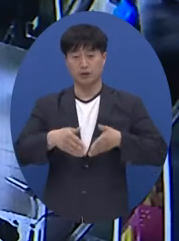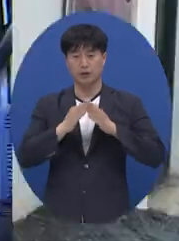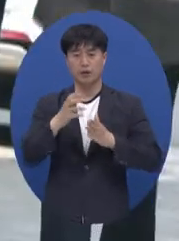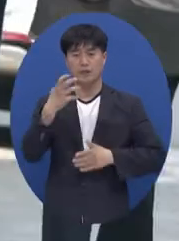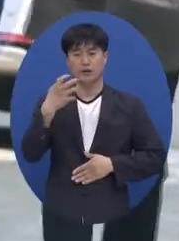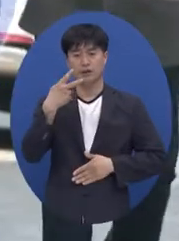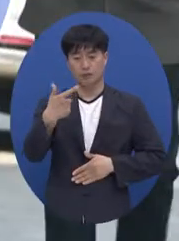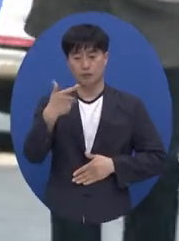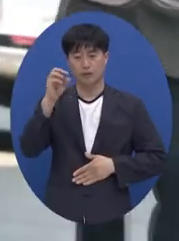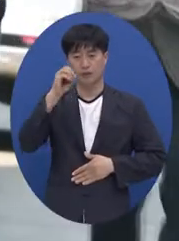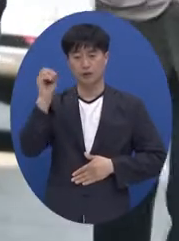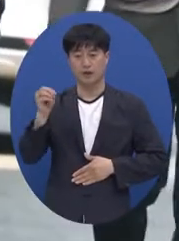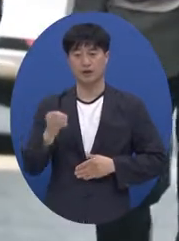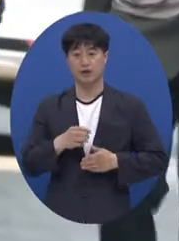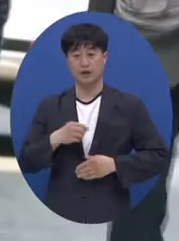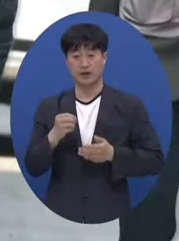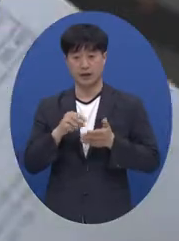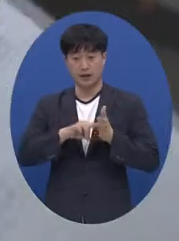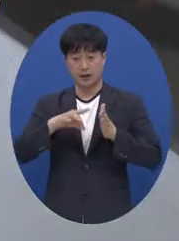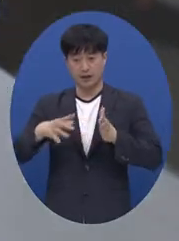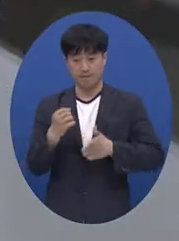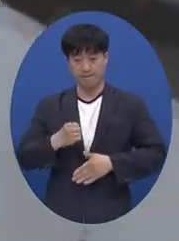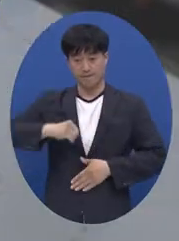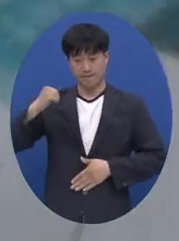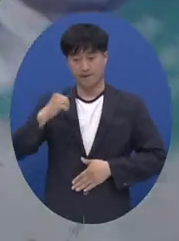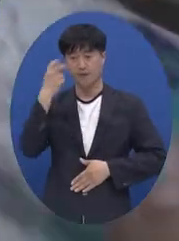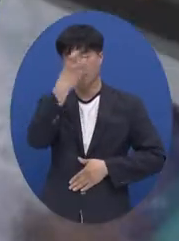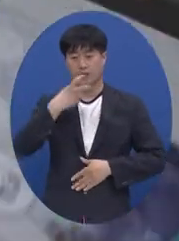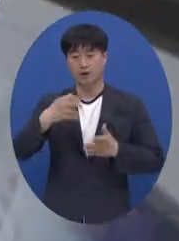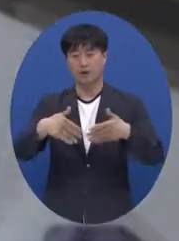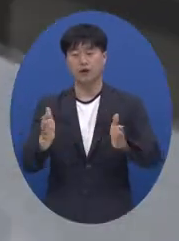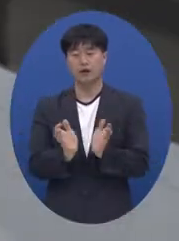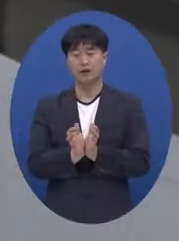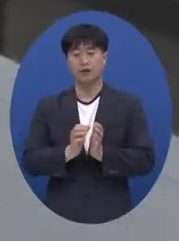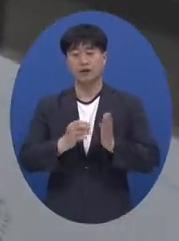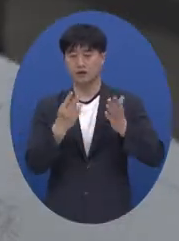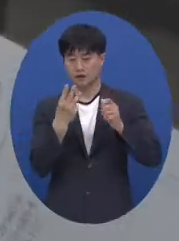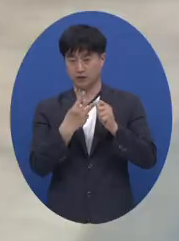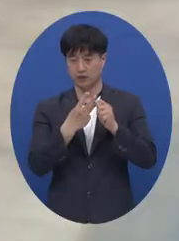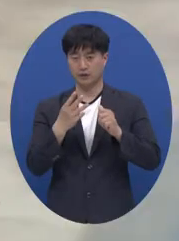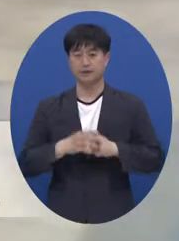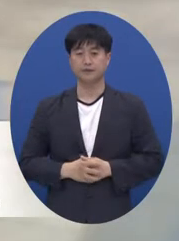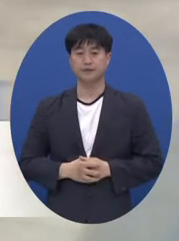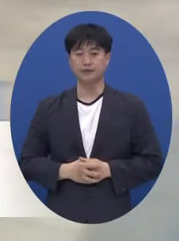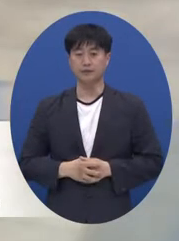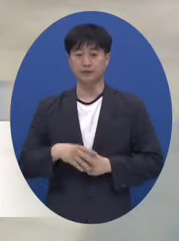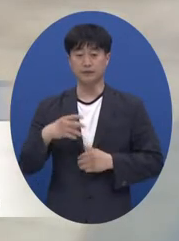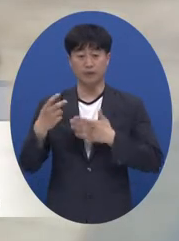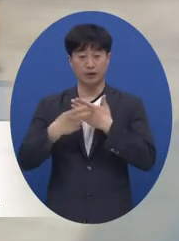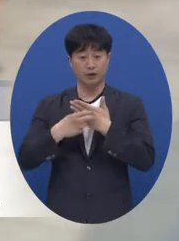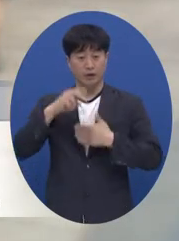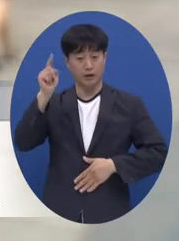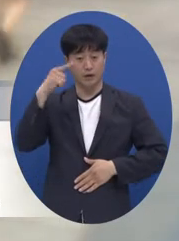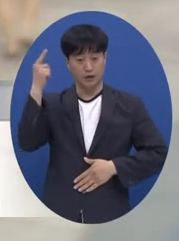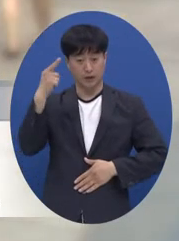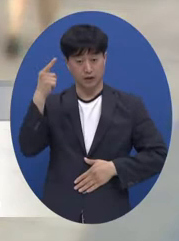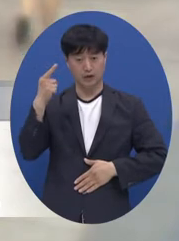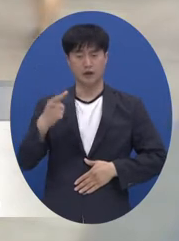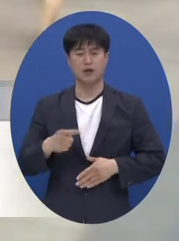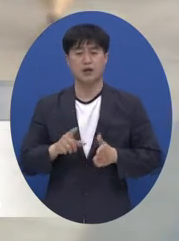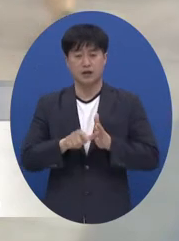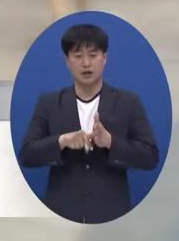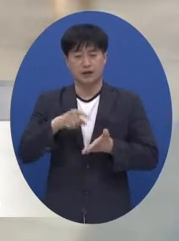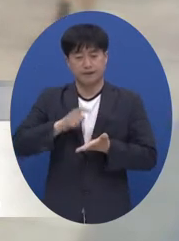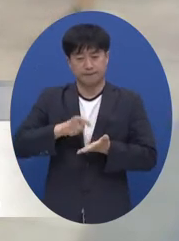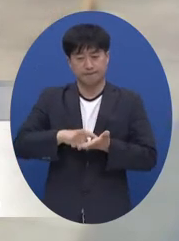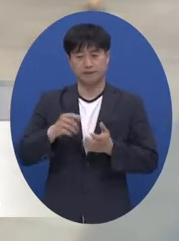2위, 체납자 현장 조사 업무를 하는 체납 관리단이 그 뒤를 이었습니다. 닥터헬기 같은 경우는 이제 골든타임을